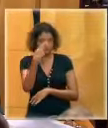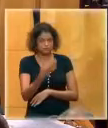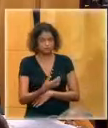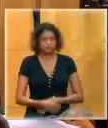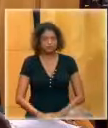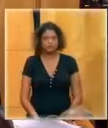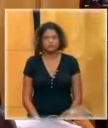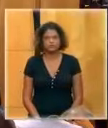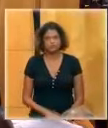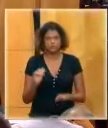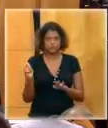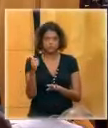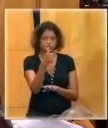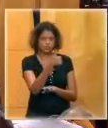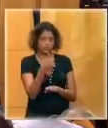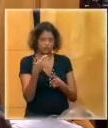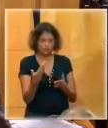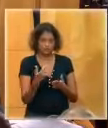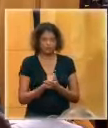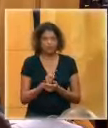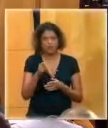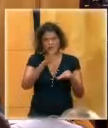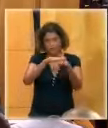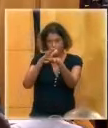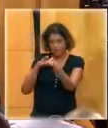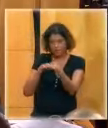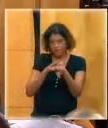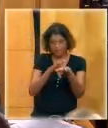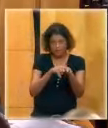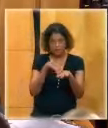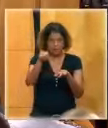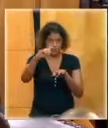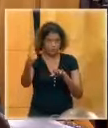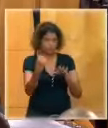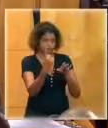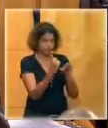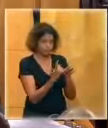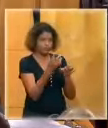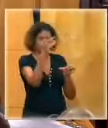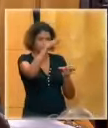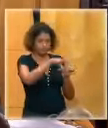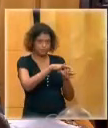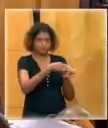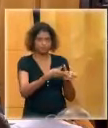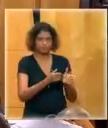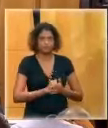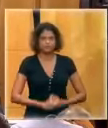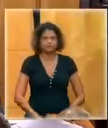et chacun votera à l'appel nominal de son nom, il pourra se déplacer jusqu'à l'urne pour mettre son bulletin.